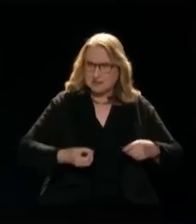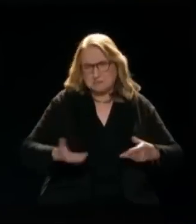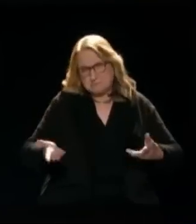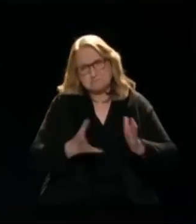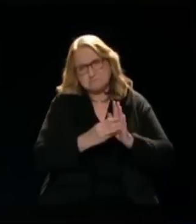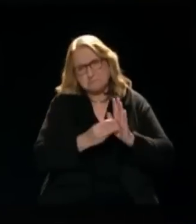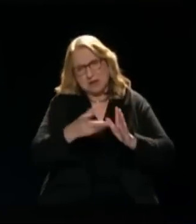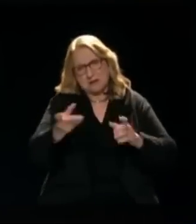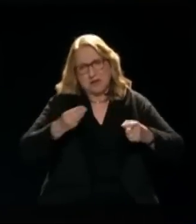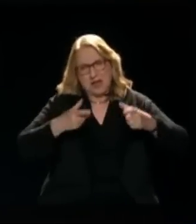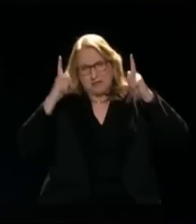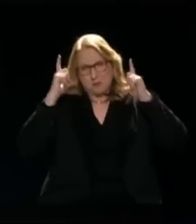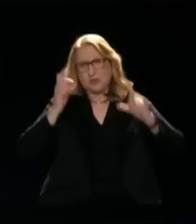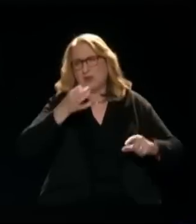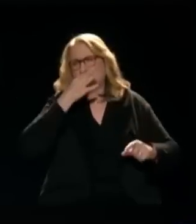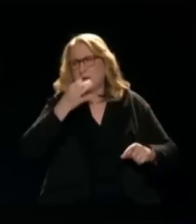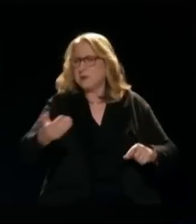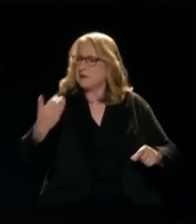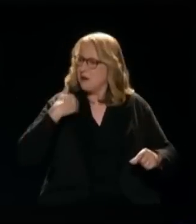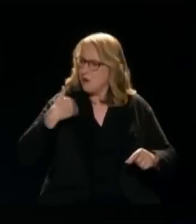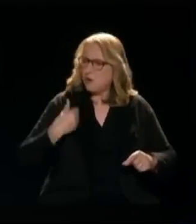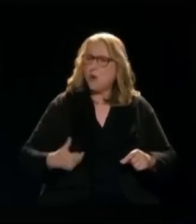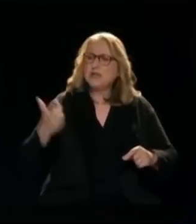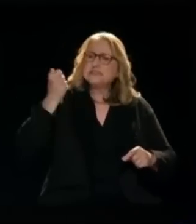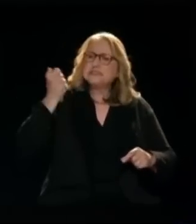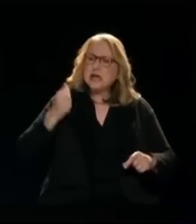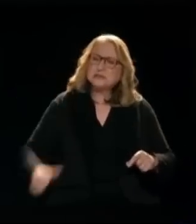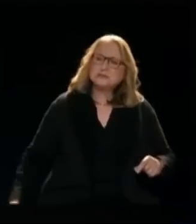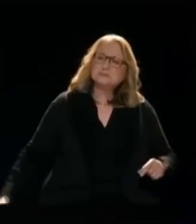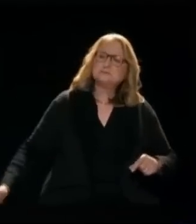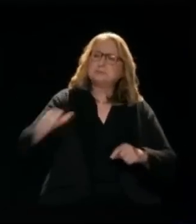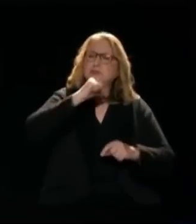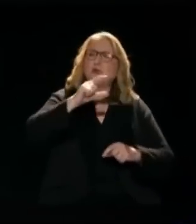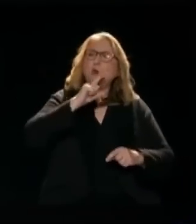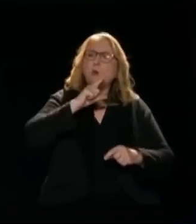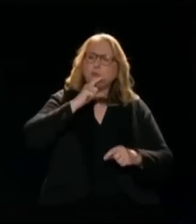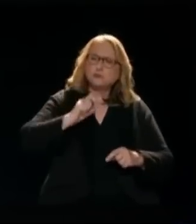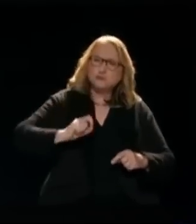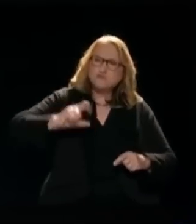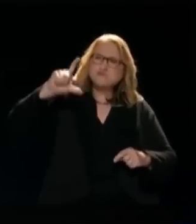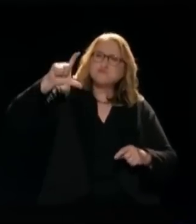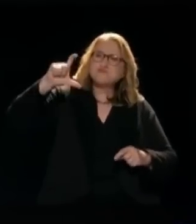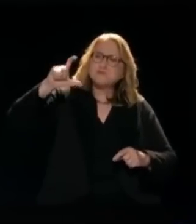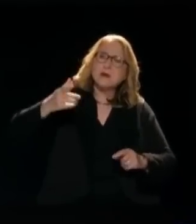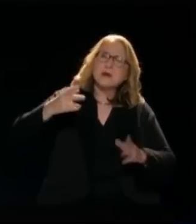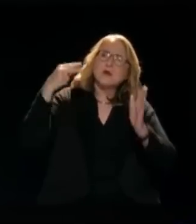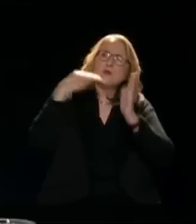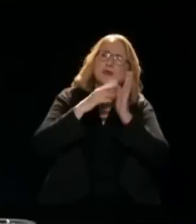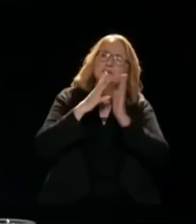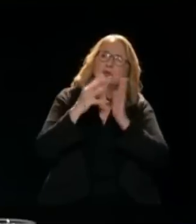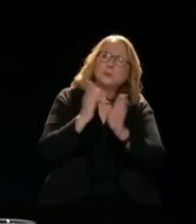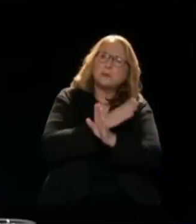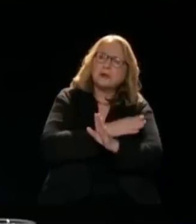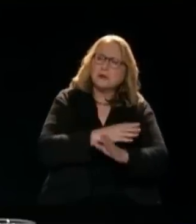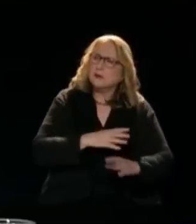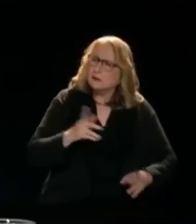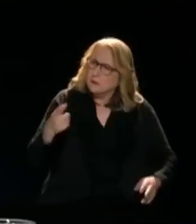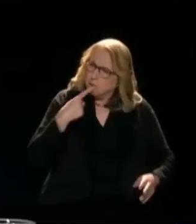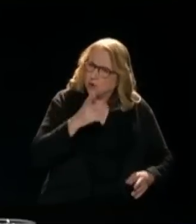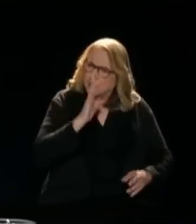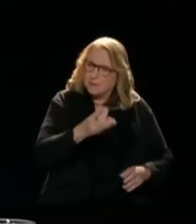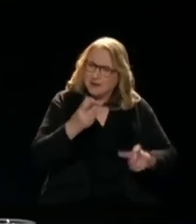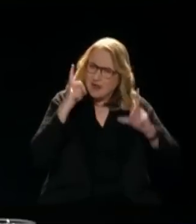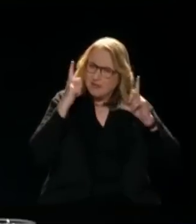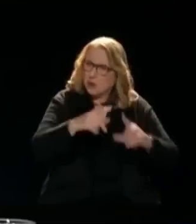Γιατί δεν το τάζει με άνεση η αξιωματική αντιπολίτευση να βγει αυτή με τα μπούνια στις 21 του Μάη. Γιατί έχει άλλες δεσμεύσεις. Δεν έχει δεσμεύσεις προς τους